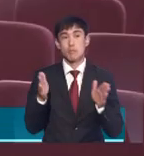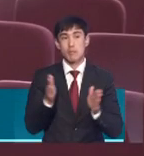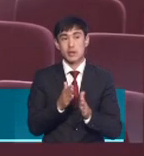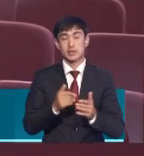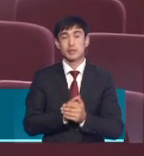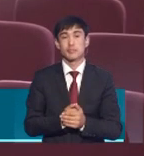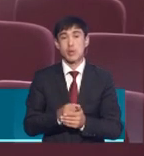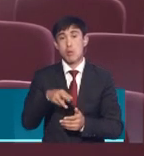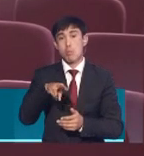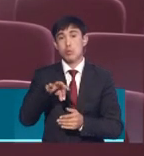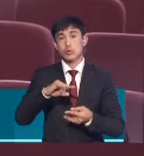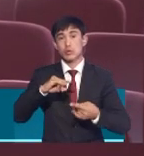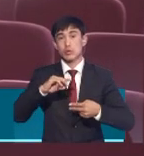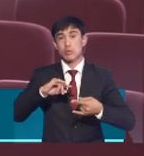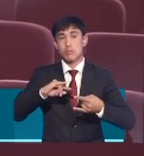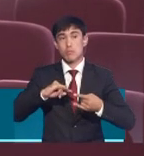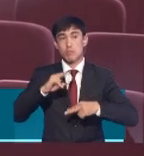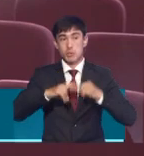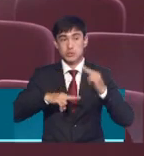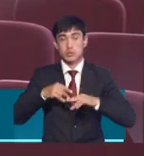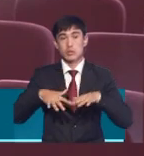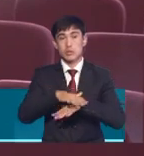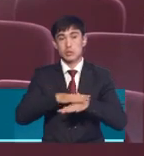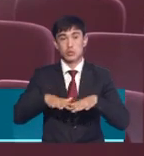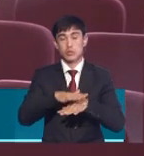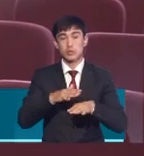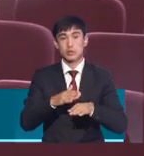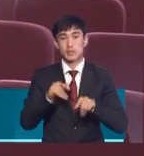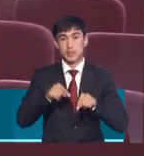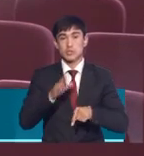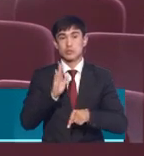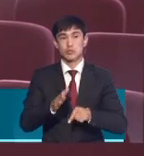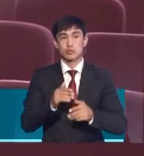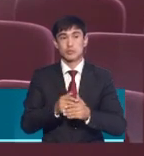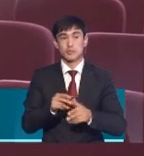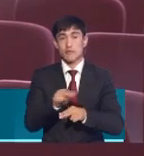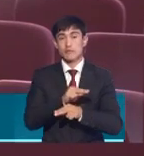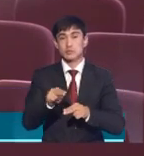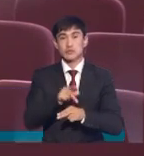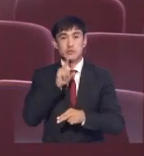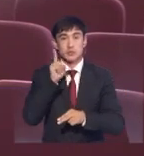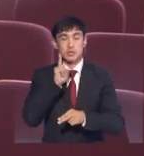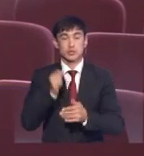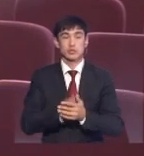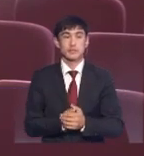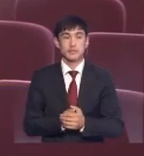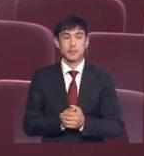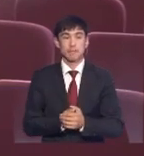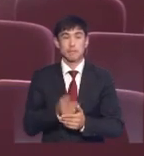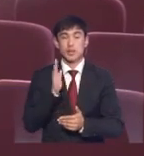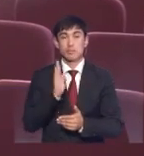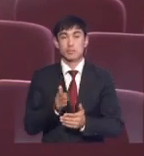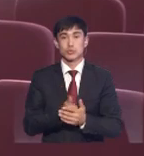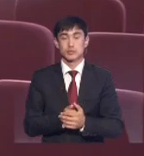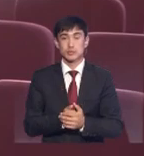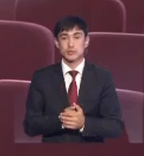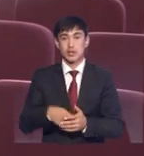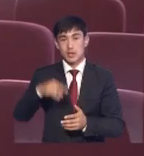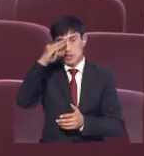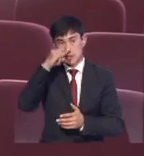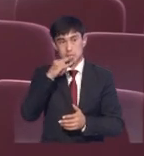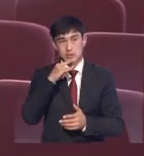мобильный. Вот построили для народа же ведь. Ну, здесь будет воспитываться молодежь, будет вот,